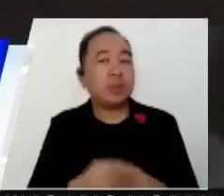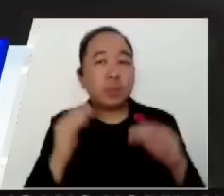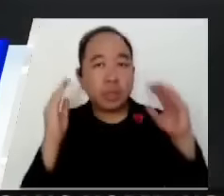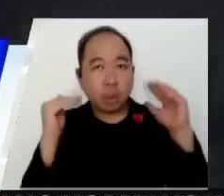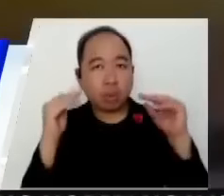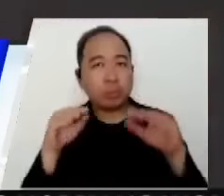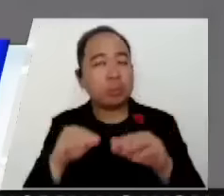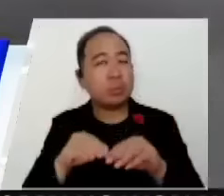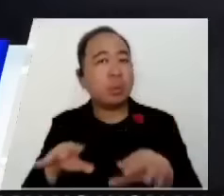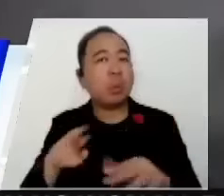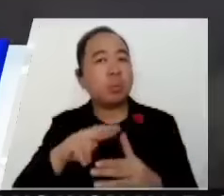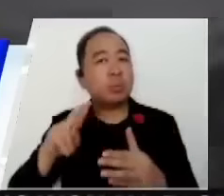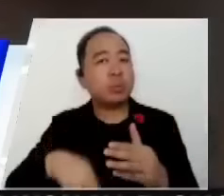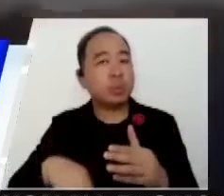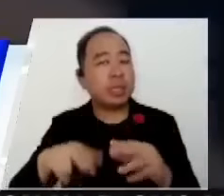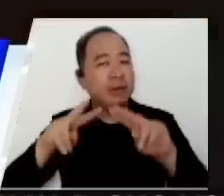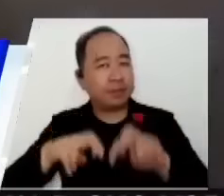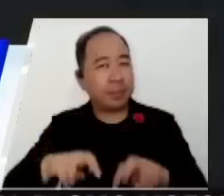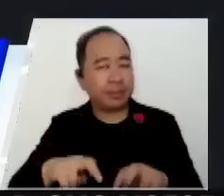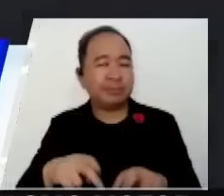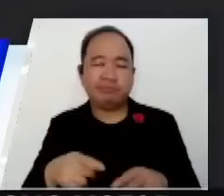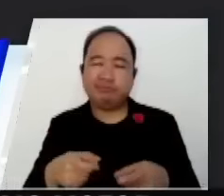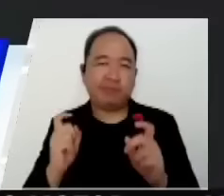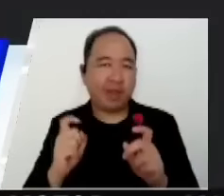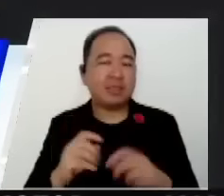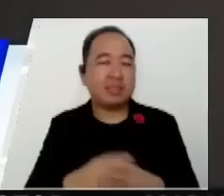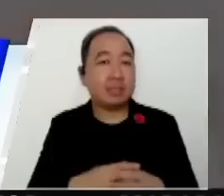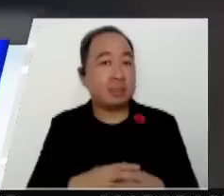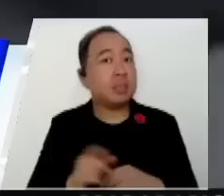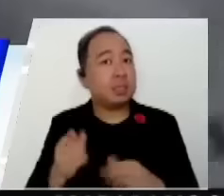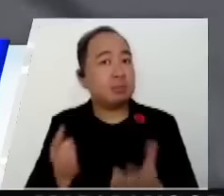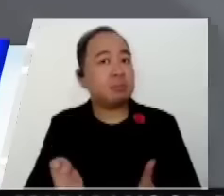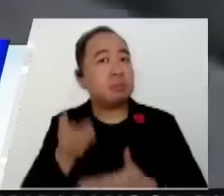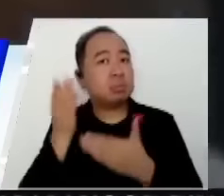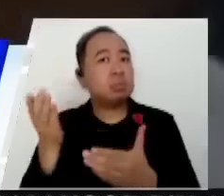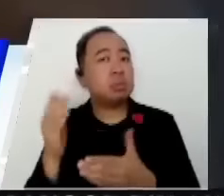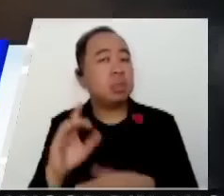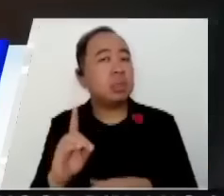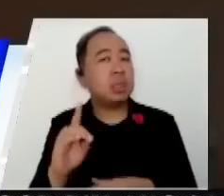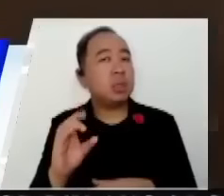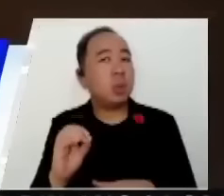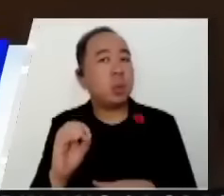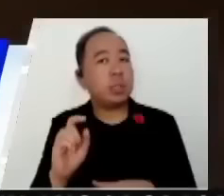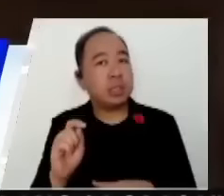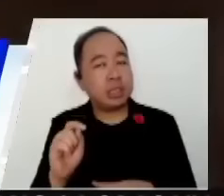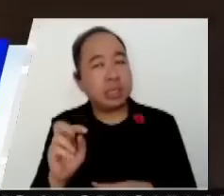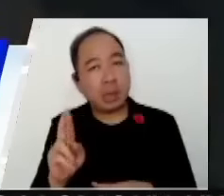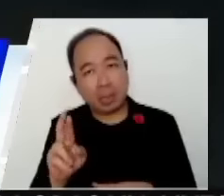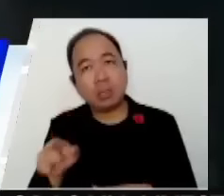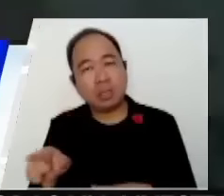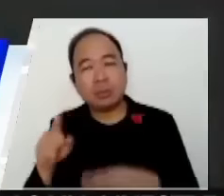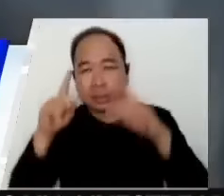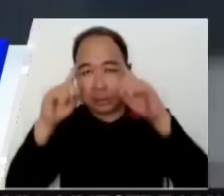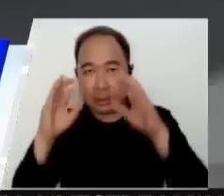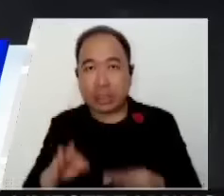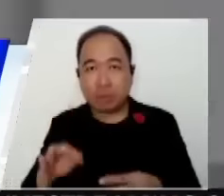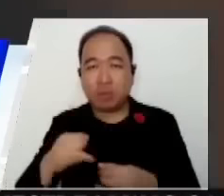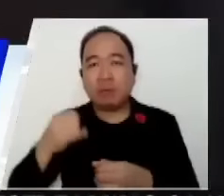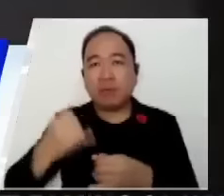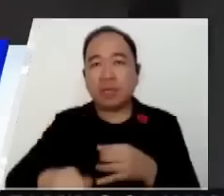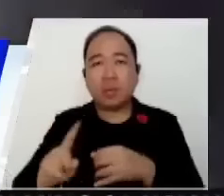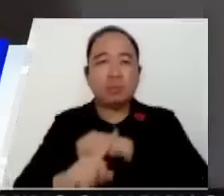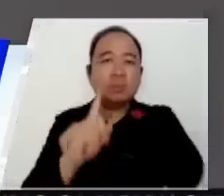ng investigasyon sa lalong madaling panahon at isusumite ito sa Department of Transportation na siyang magdedesisyon kung anong parusang